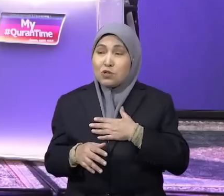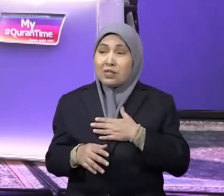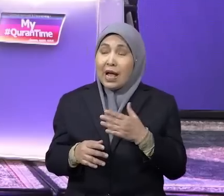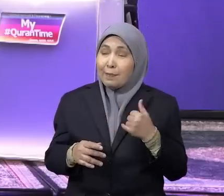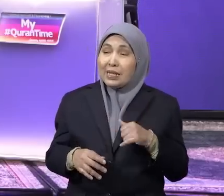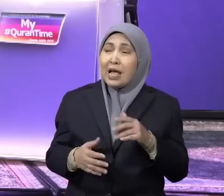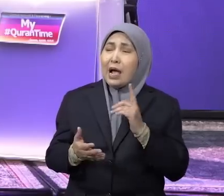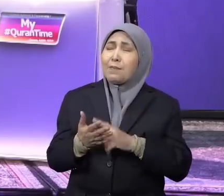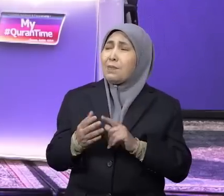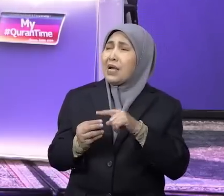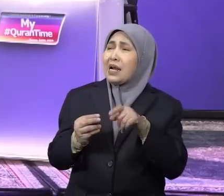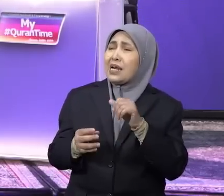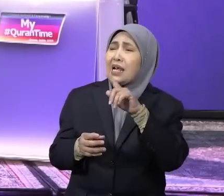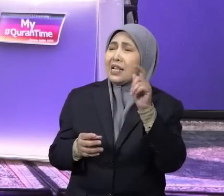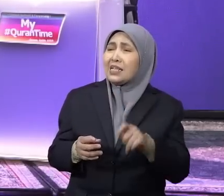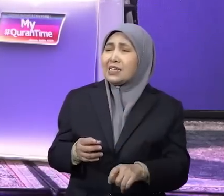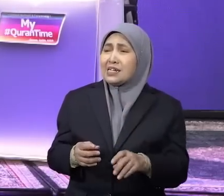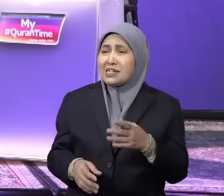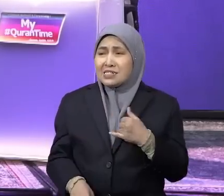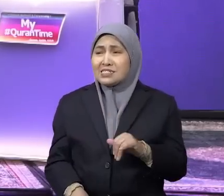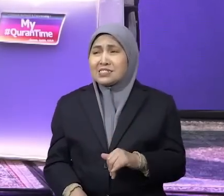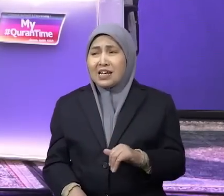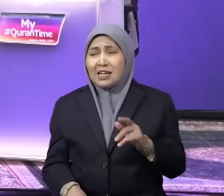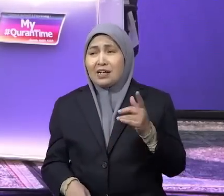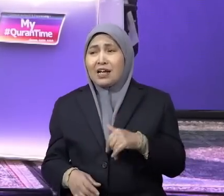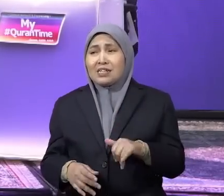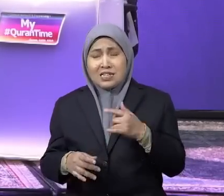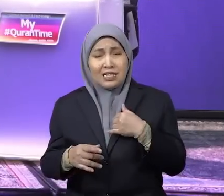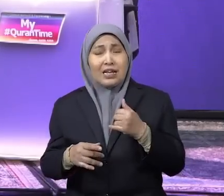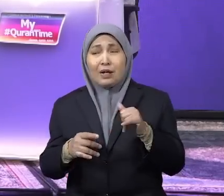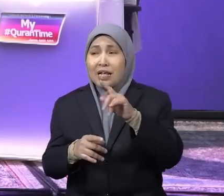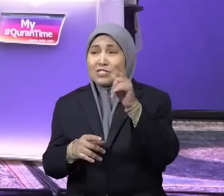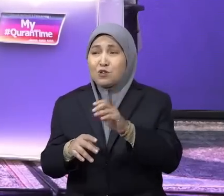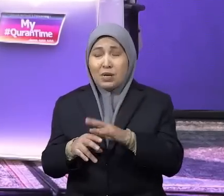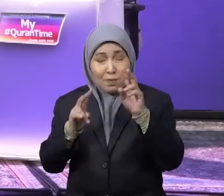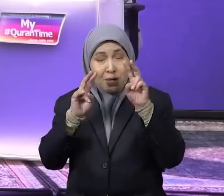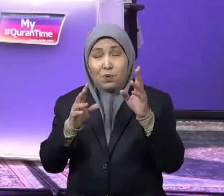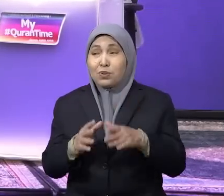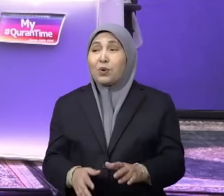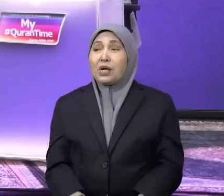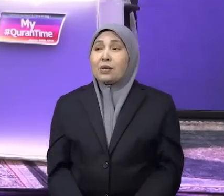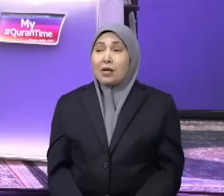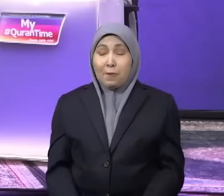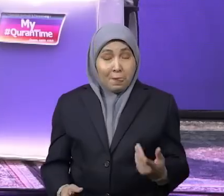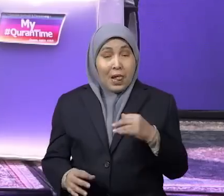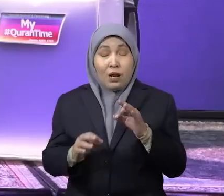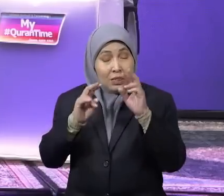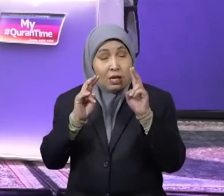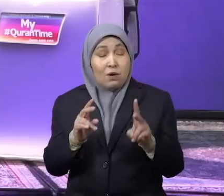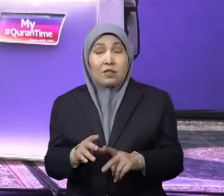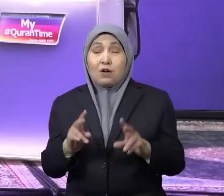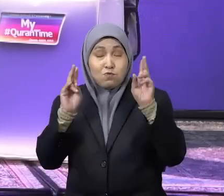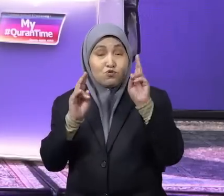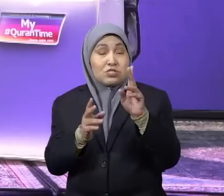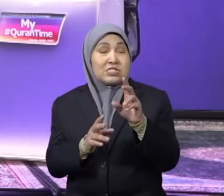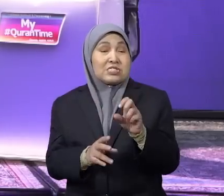Silakan. Agak-agak. Apa benda? Saya nak tanya ke sini. Kita nak tanya kepada penonton kita. Silakan. Kalau kita tengok Ustaz